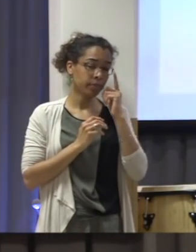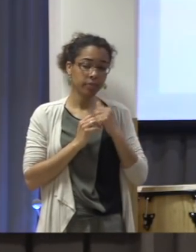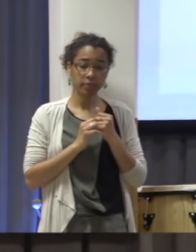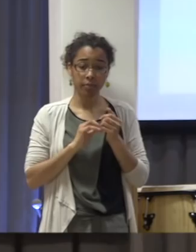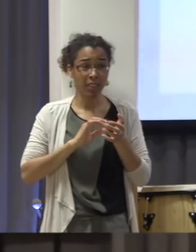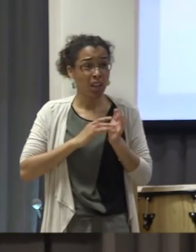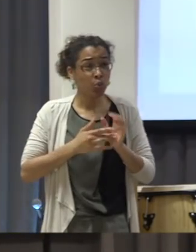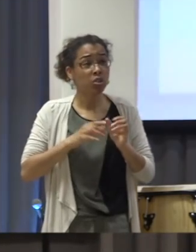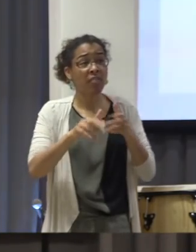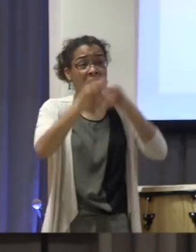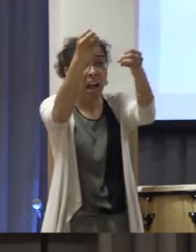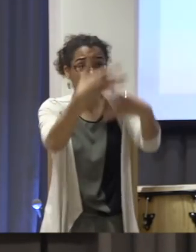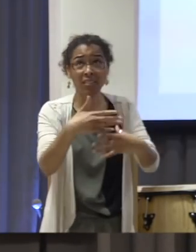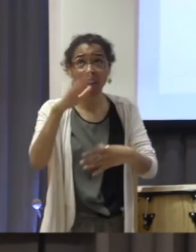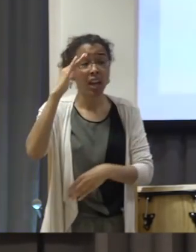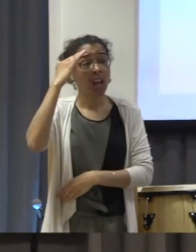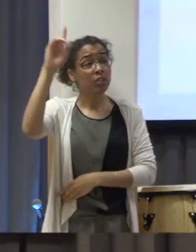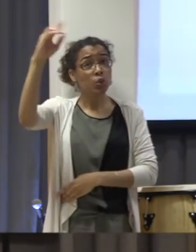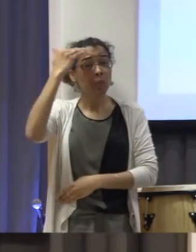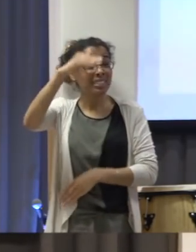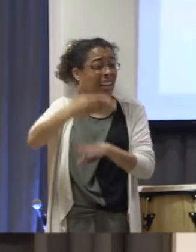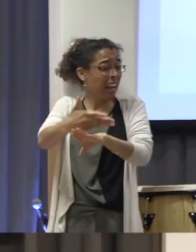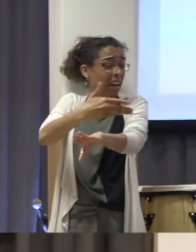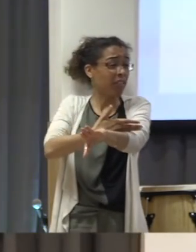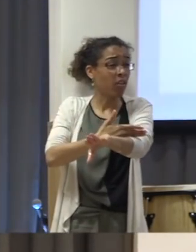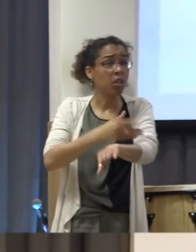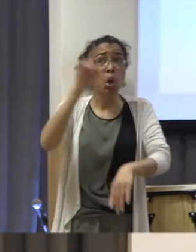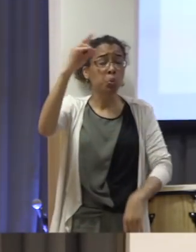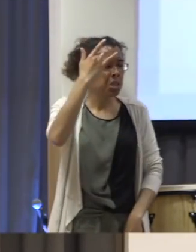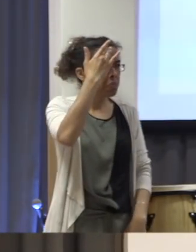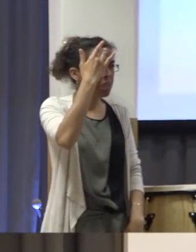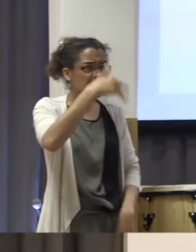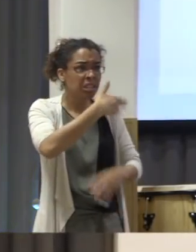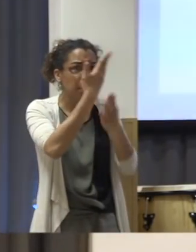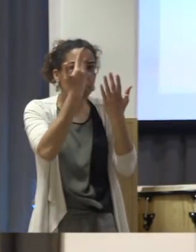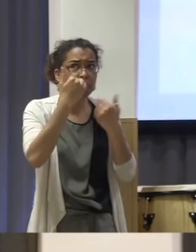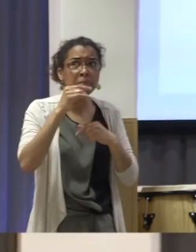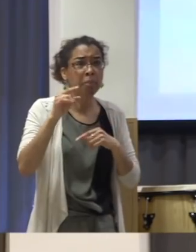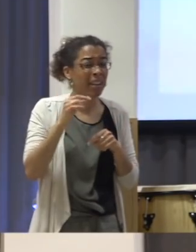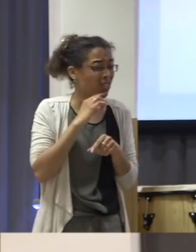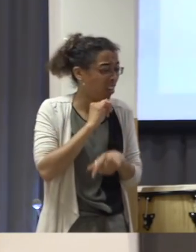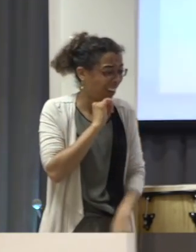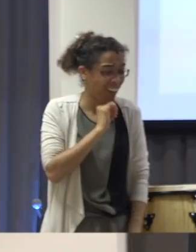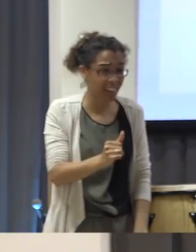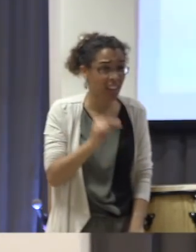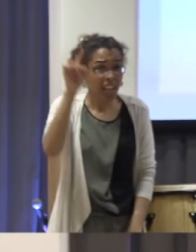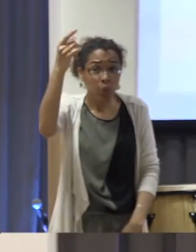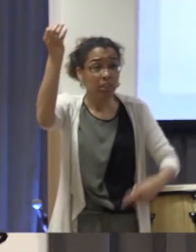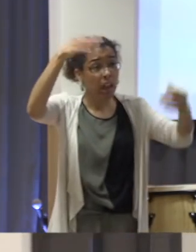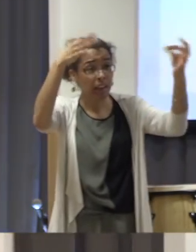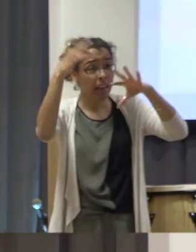Tout ce qui peut t'arriver, Dieu sait. Il n'y a rien qui se fasse sur terre, lui qui est le